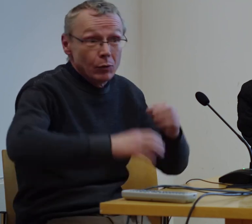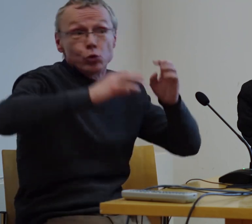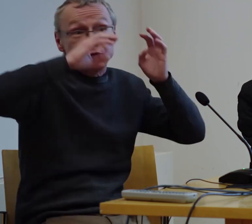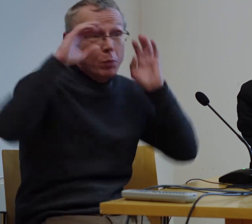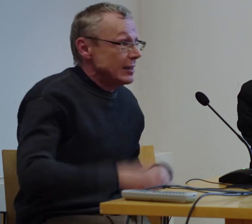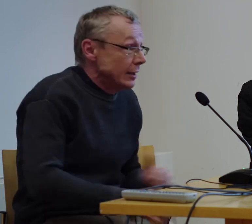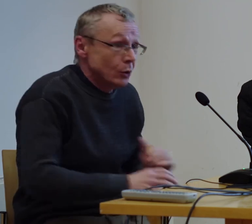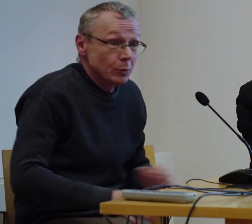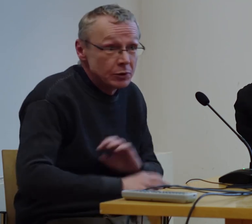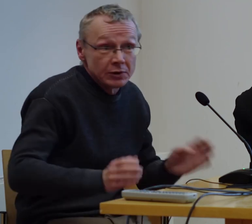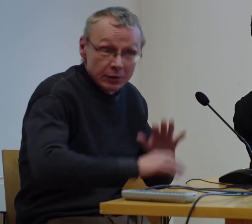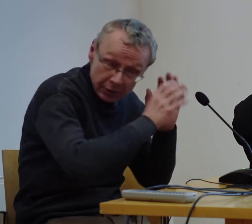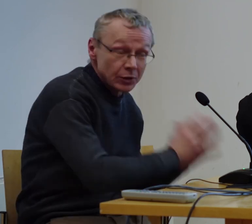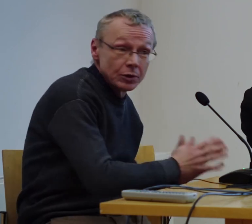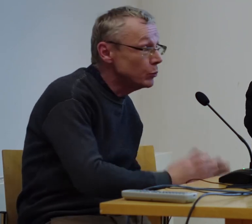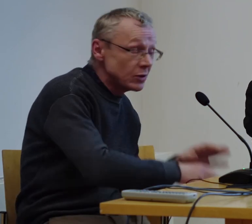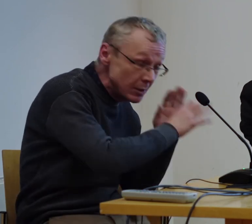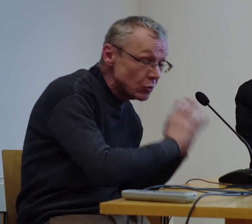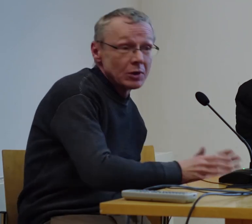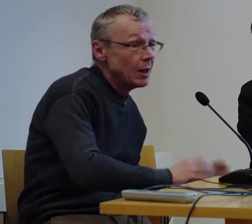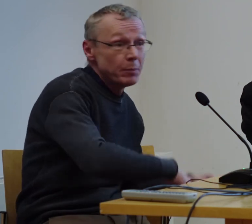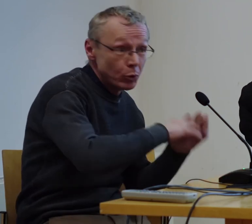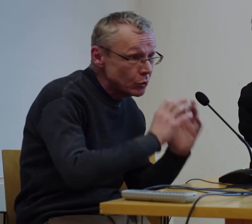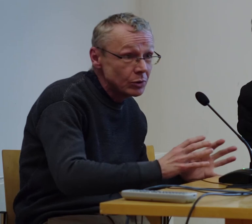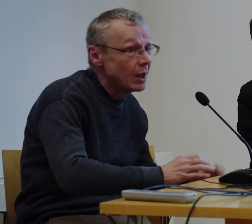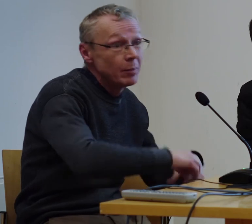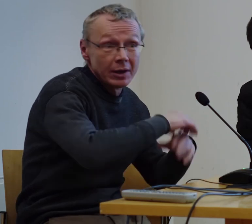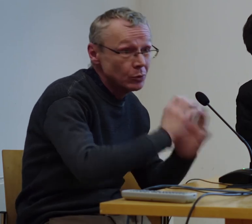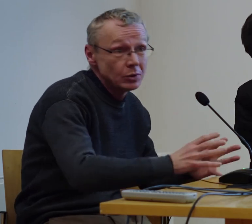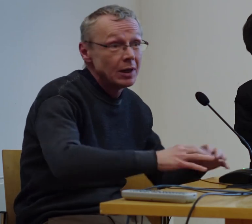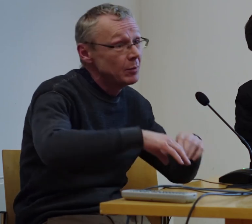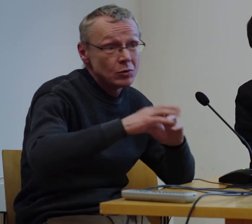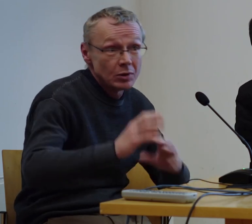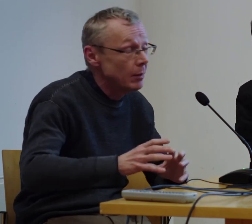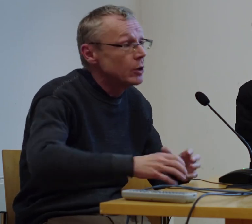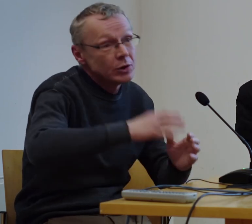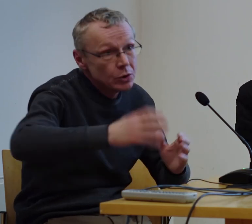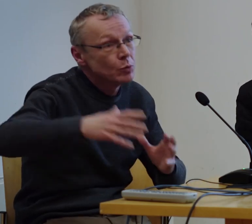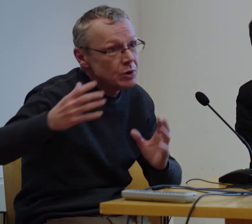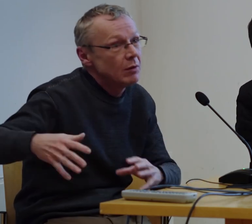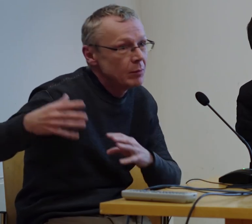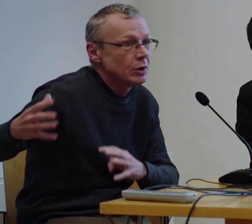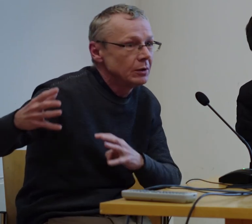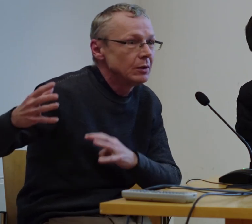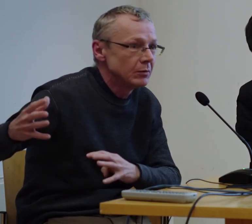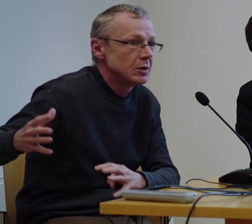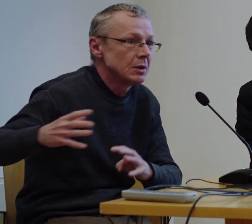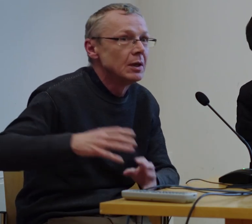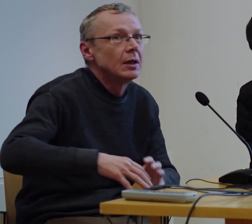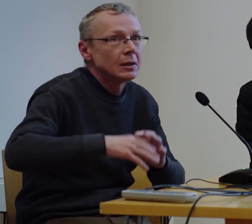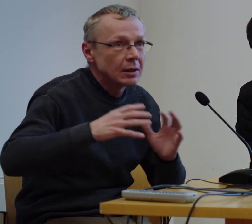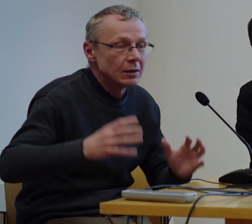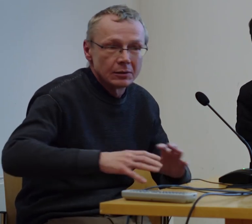jsme už vůbec jako, jo, prostě začínám vůbec s tím, co děláme, umeně, proč to děláme, jak to děláme, co děláme, a ještě když tomu přidáváme všechny tyhle ty